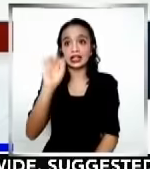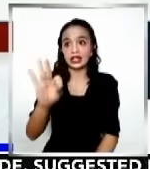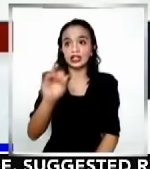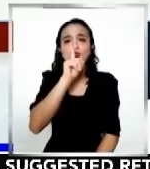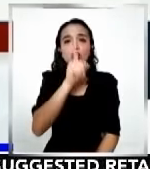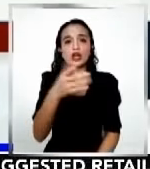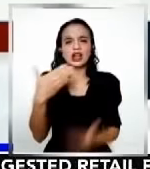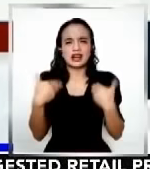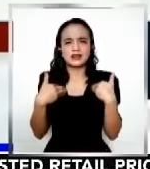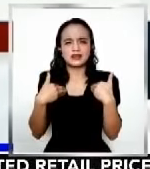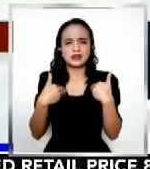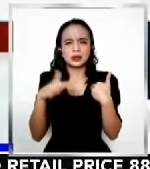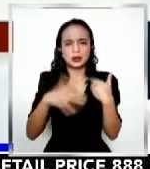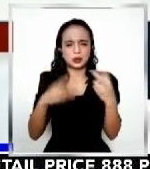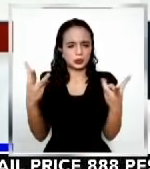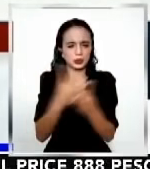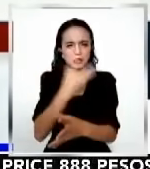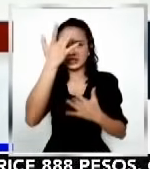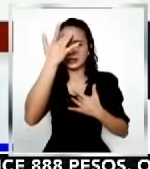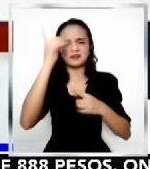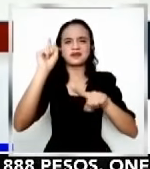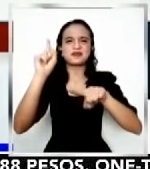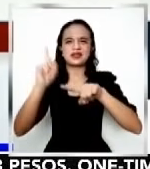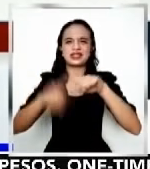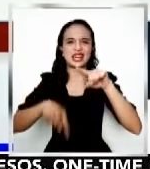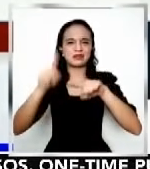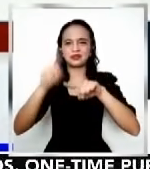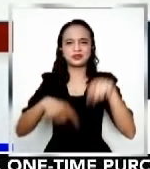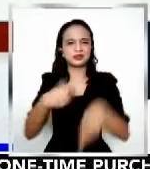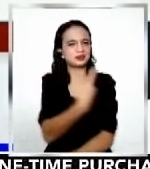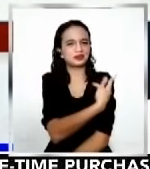hindi po maaari yan. So titingnan naman po kayo